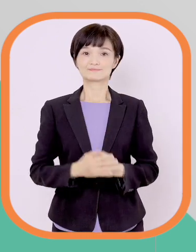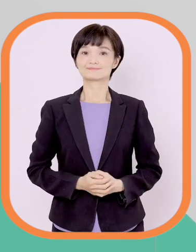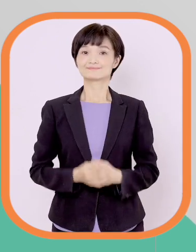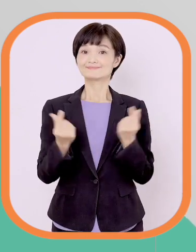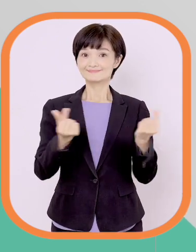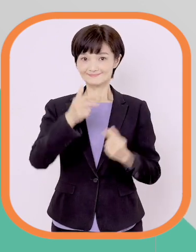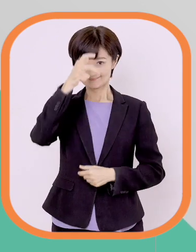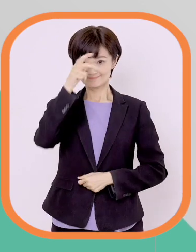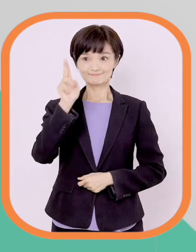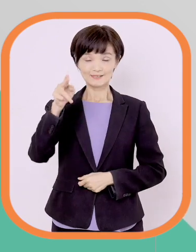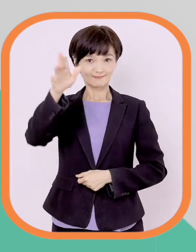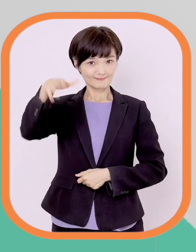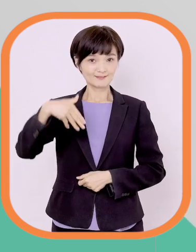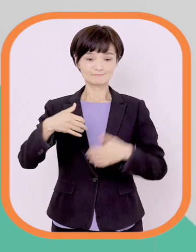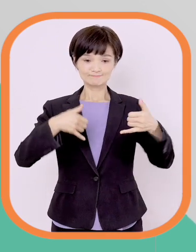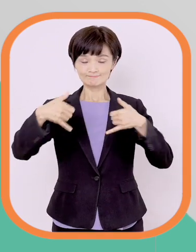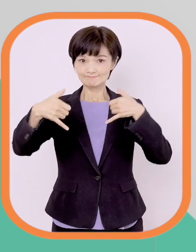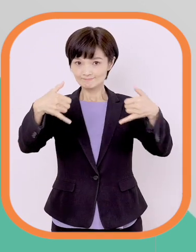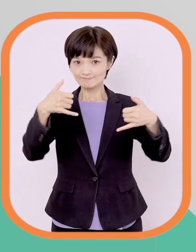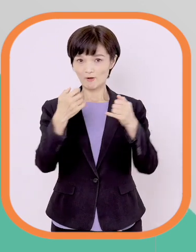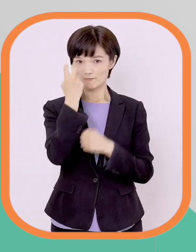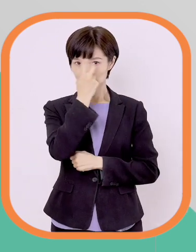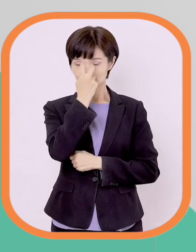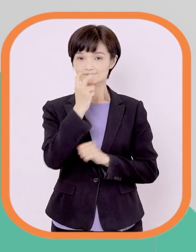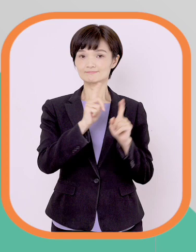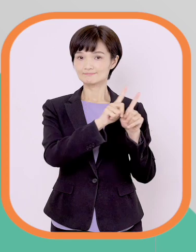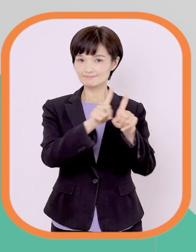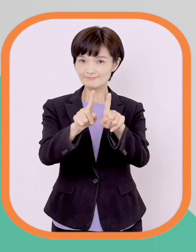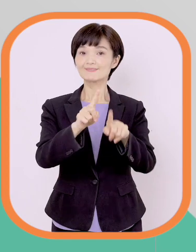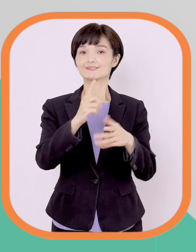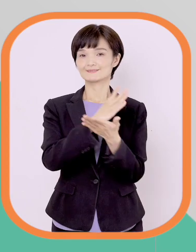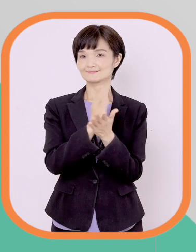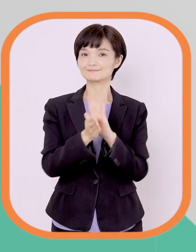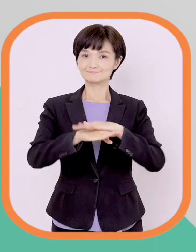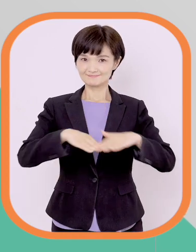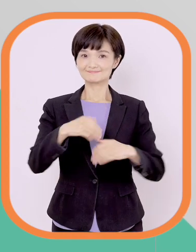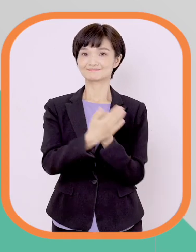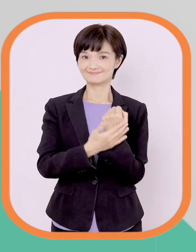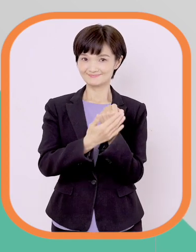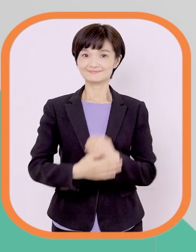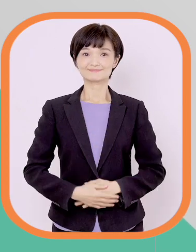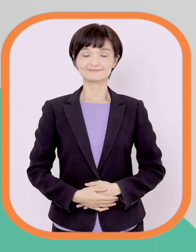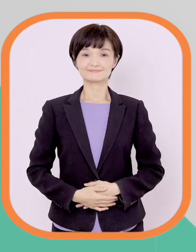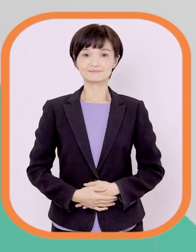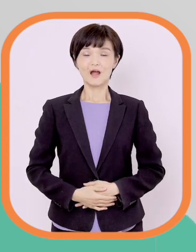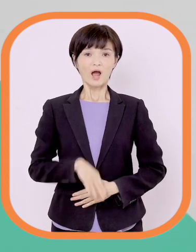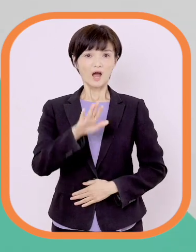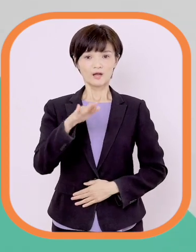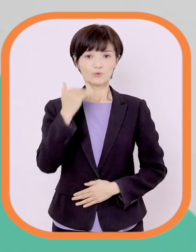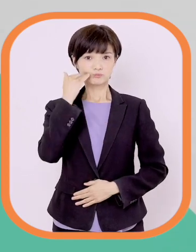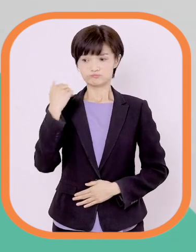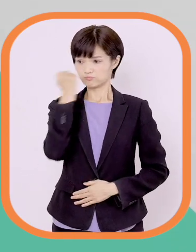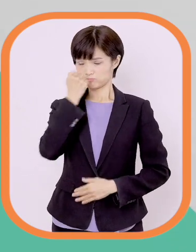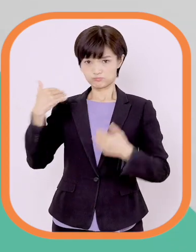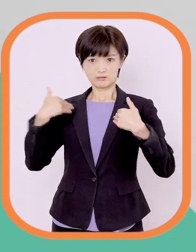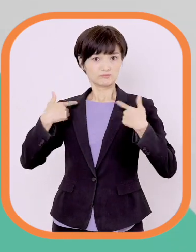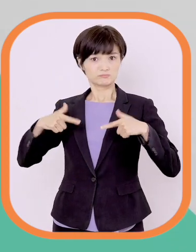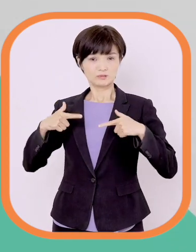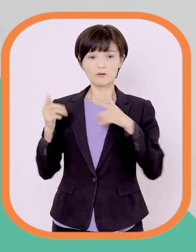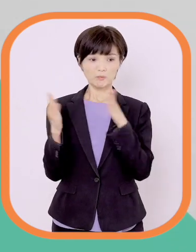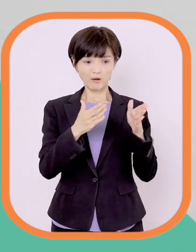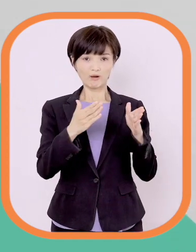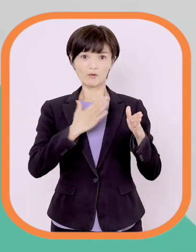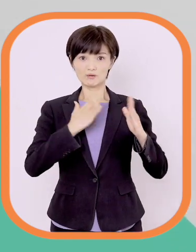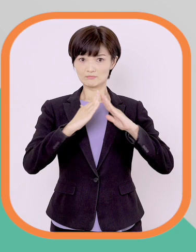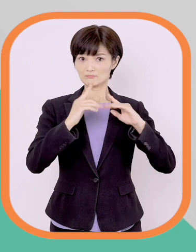的保护措施，例如请员警到场维持秩序、专人接送等，确保国民法官的安全。 但如果不肖人